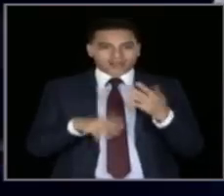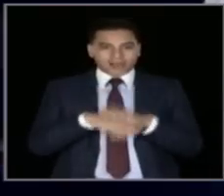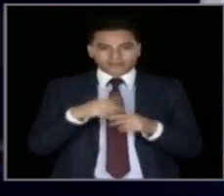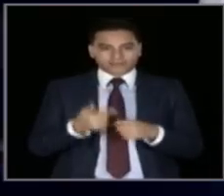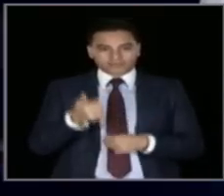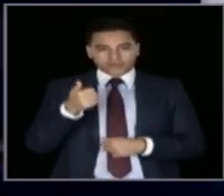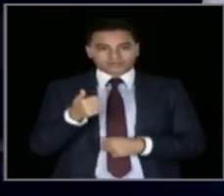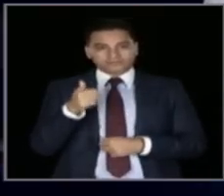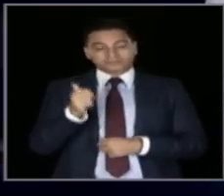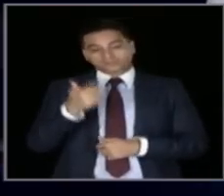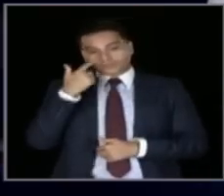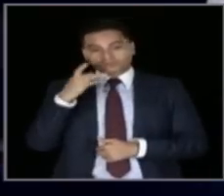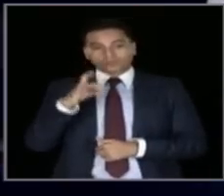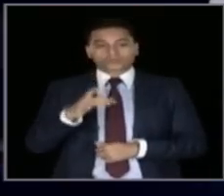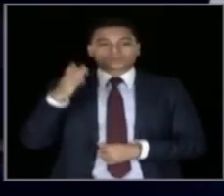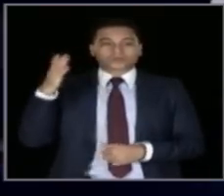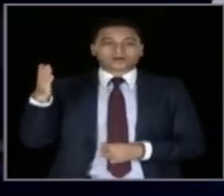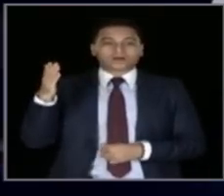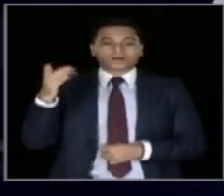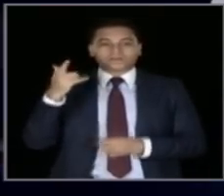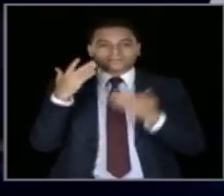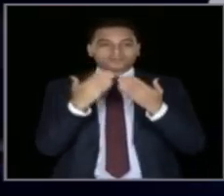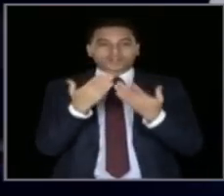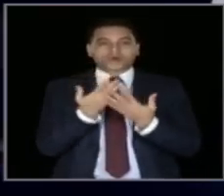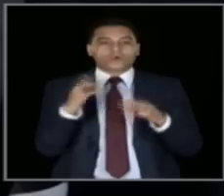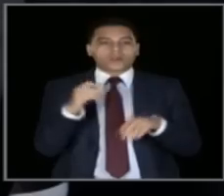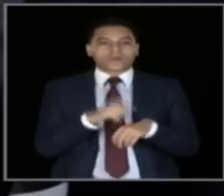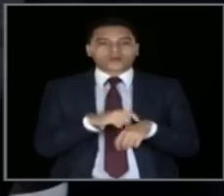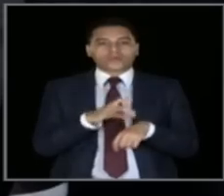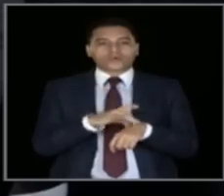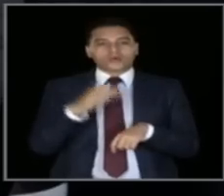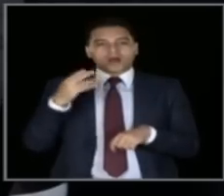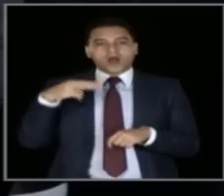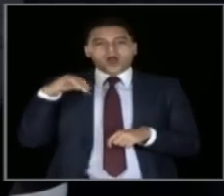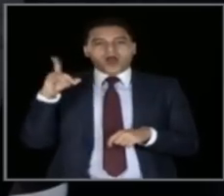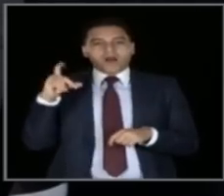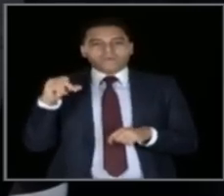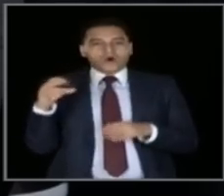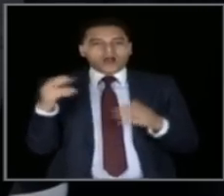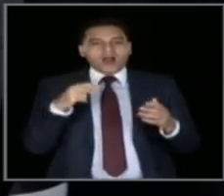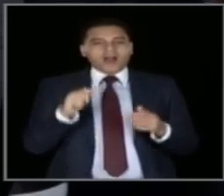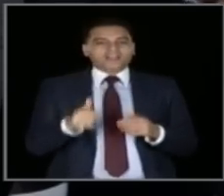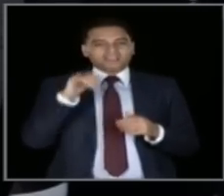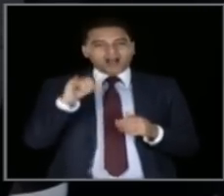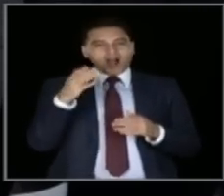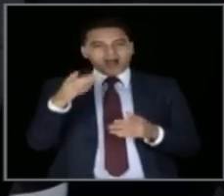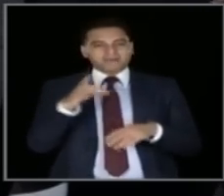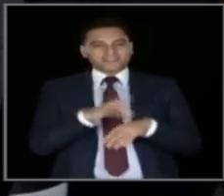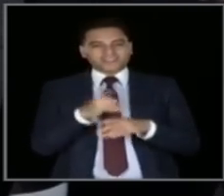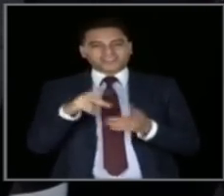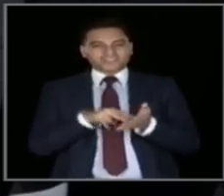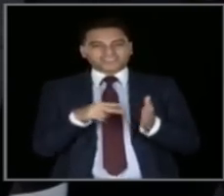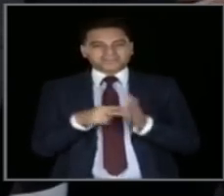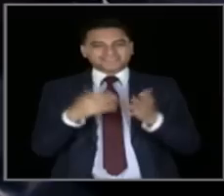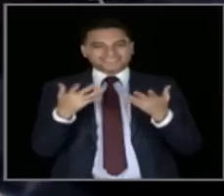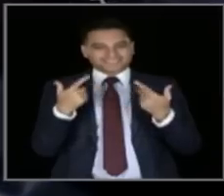لا طبعا. نروح بقى للدكتور اللي المذاكره واخده كل وقته، عمرو عصام. ازيك يا